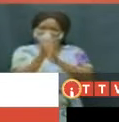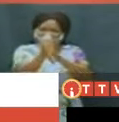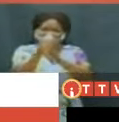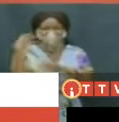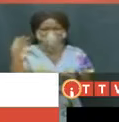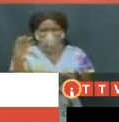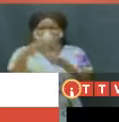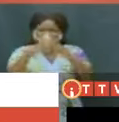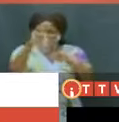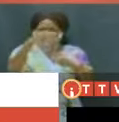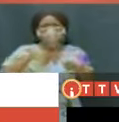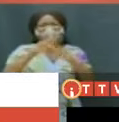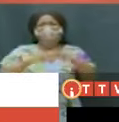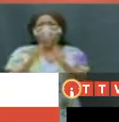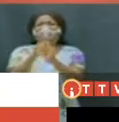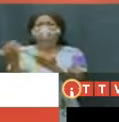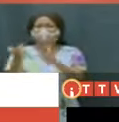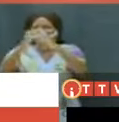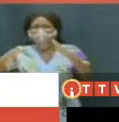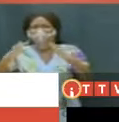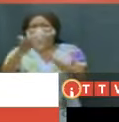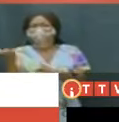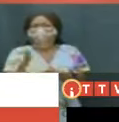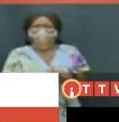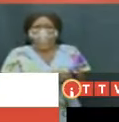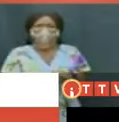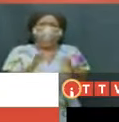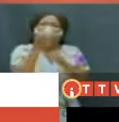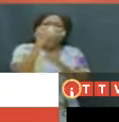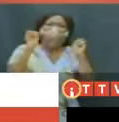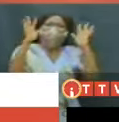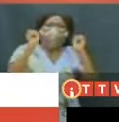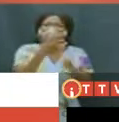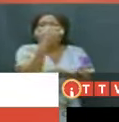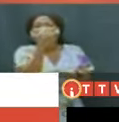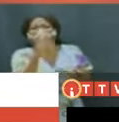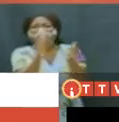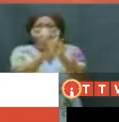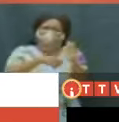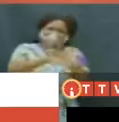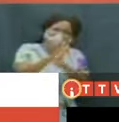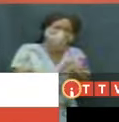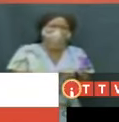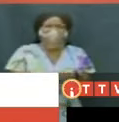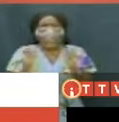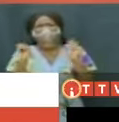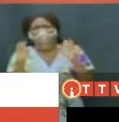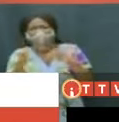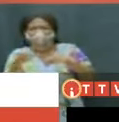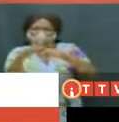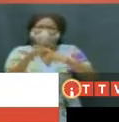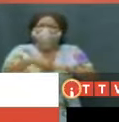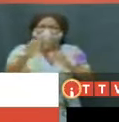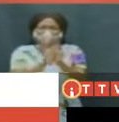amene timakhala nanu mmaploti umu mmalimana umu timapita mmaukwati limodzi timapita muzinkhotso limodzi timachitira zonse